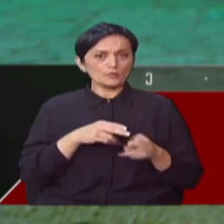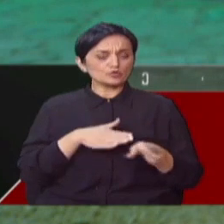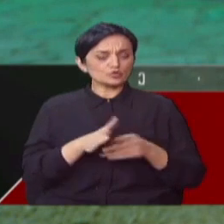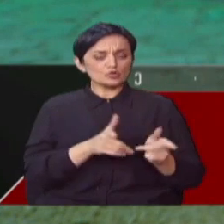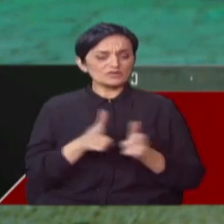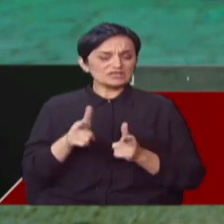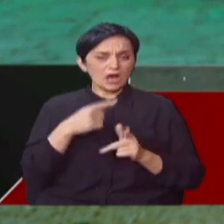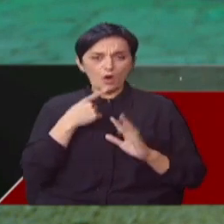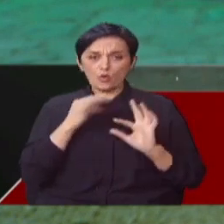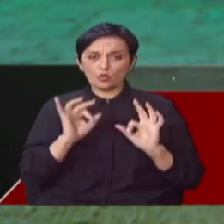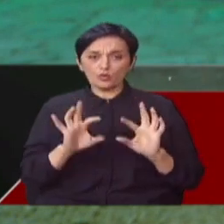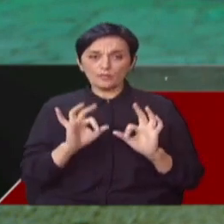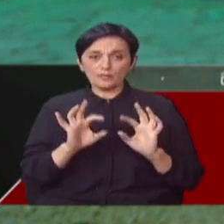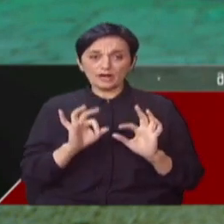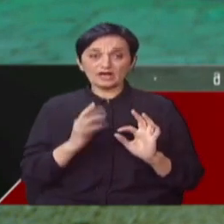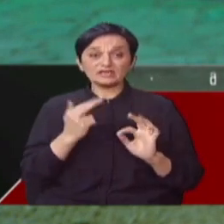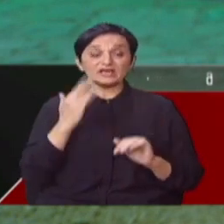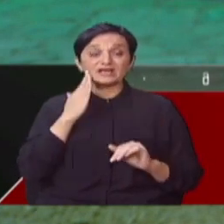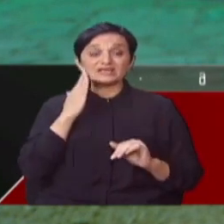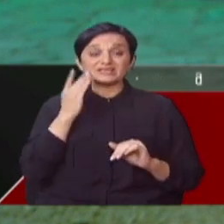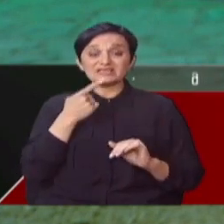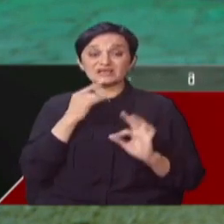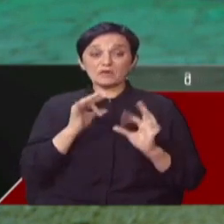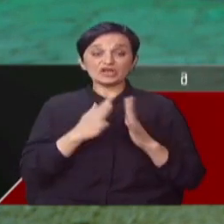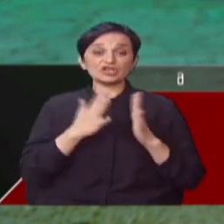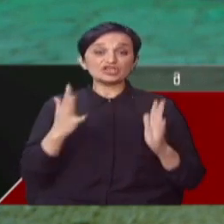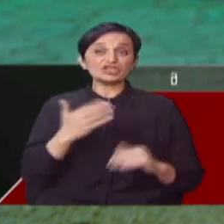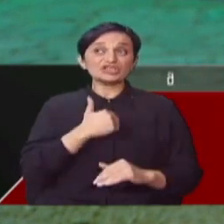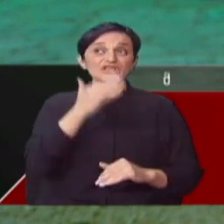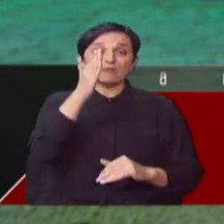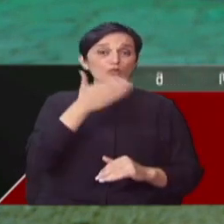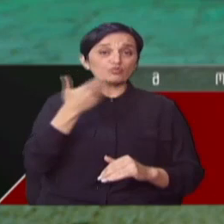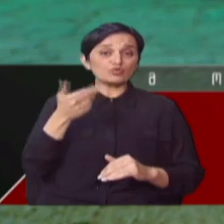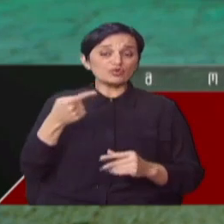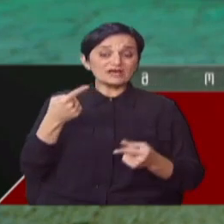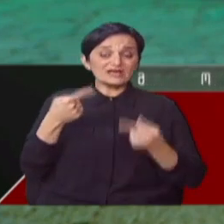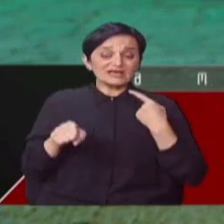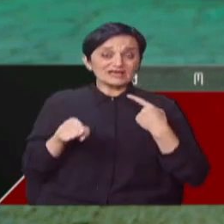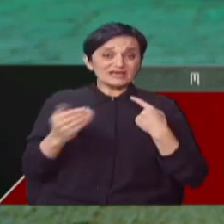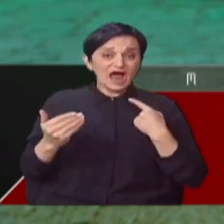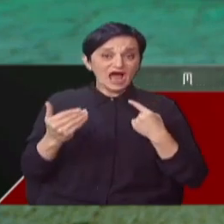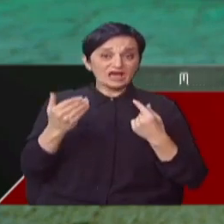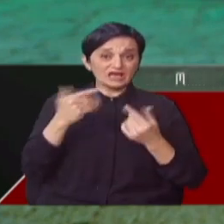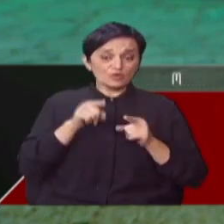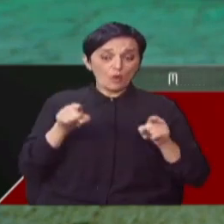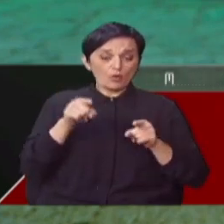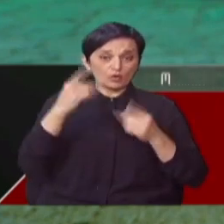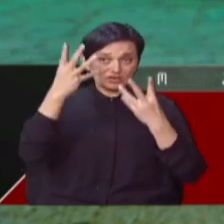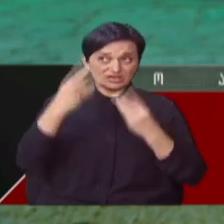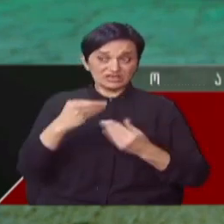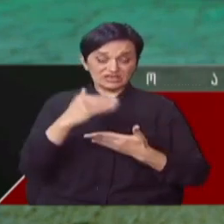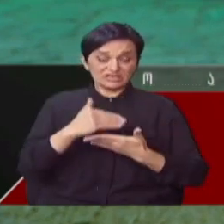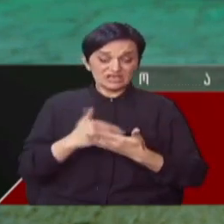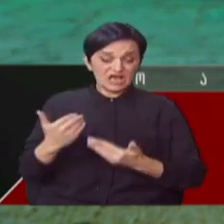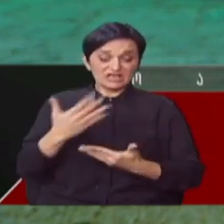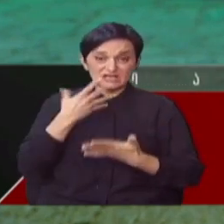სრულმზაობას აცხადებს და სიმართლე რომ გითხრათ, დიდი იმედი არ გვაქვს, რომ რადიკალები თავის დღის წესრიგს შეცვლიან, თუმცა იმ